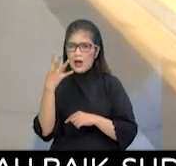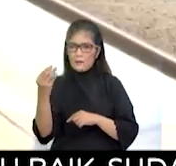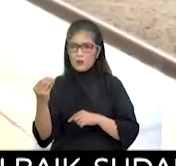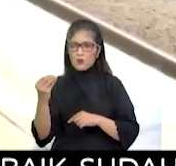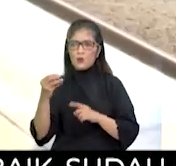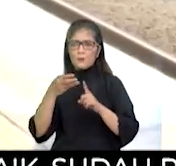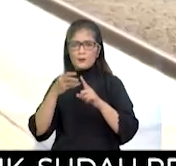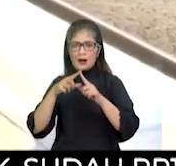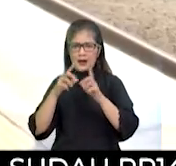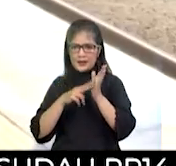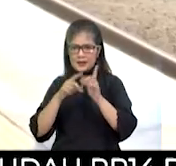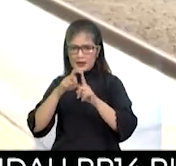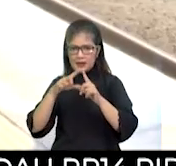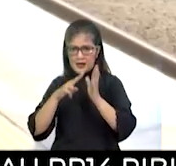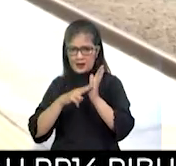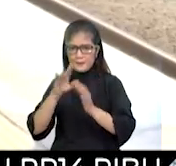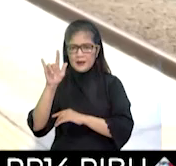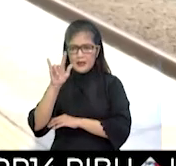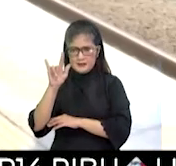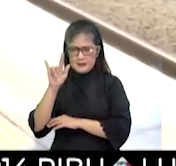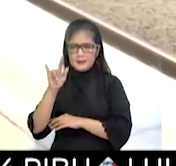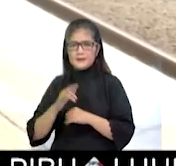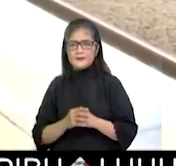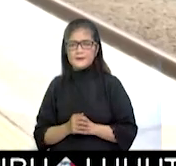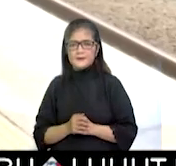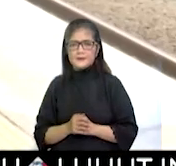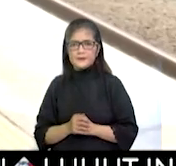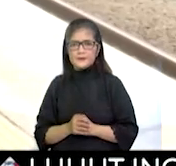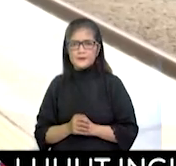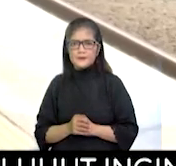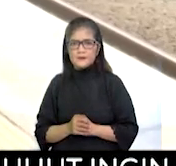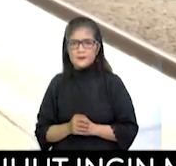Bekasi. Dari Jakarta, Lika Apriliani, Sadusanto, Wara Afandi, NNews melaporkan.